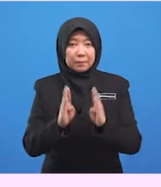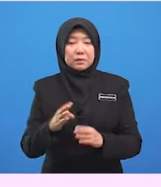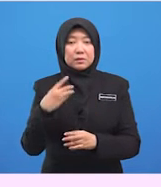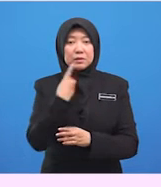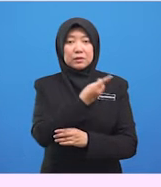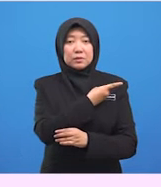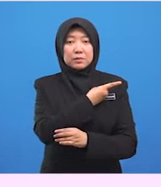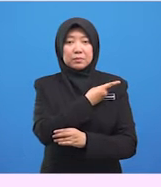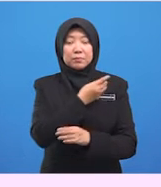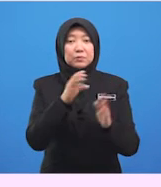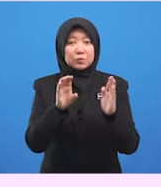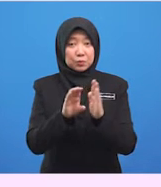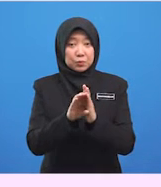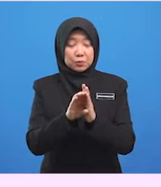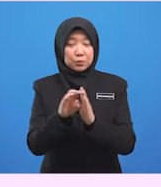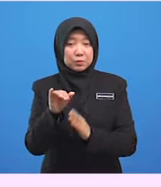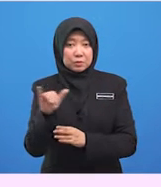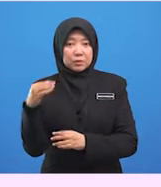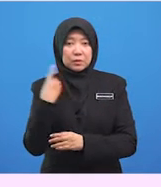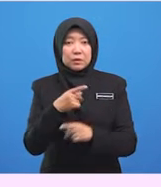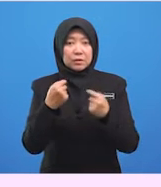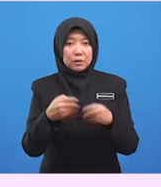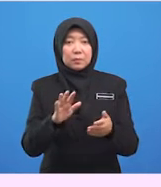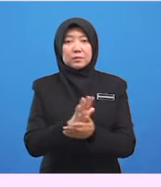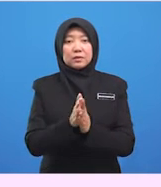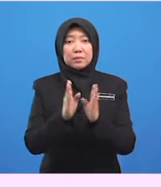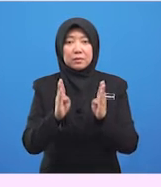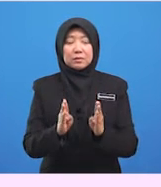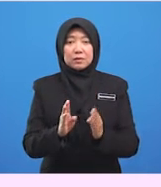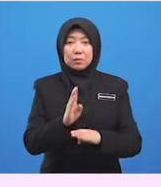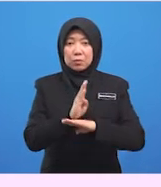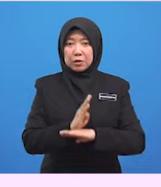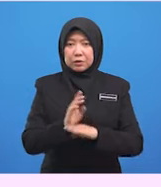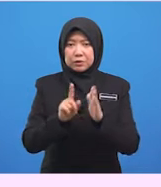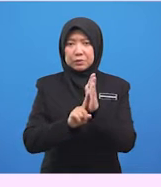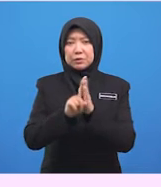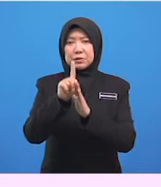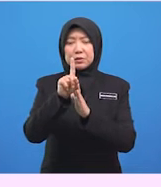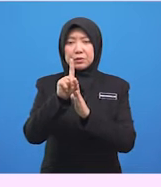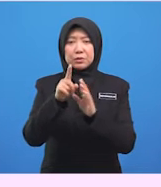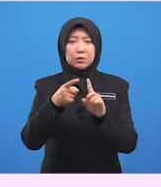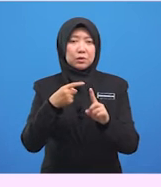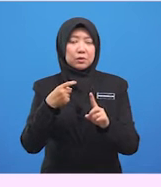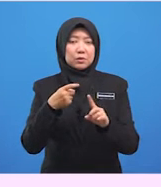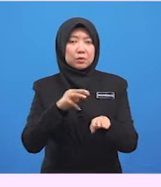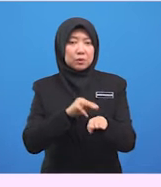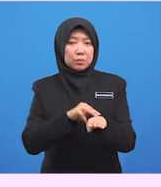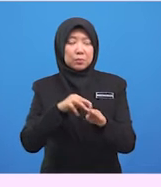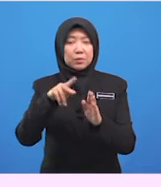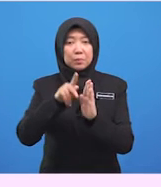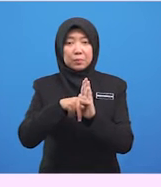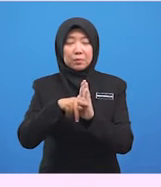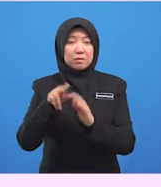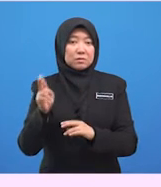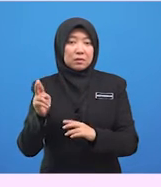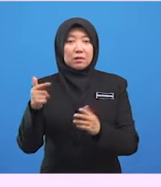kita contohnya kita telah menjadi bangsa yang berbudaya tinggi sejak zaman prasejarah